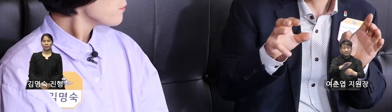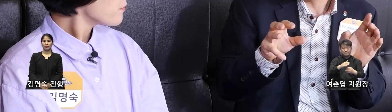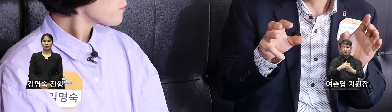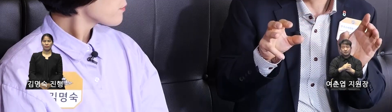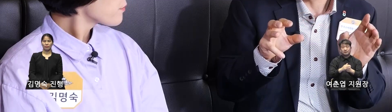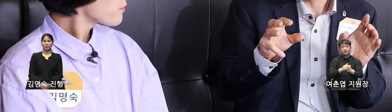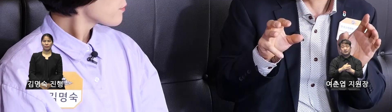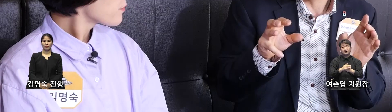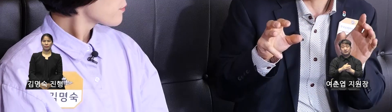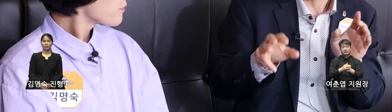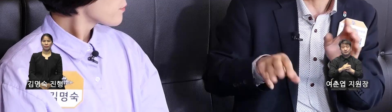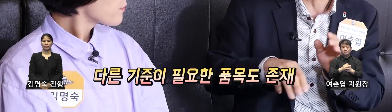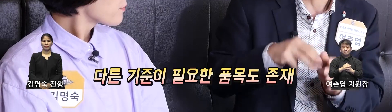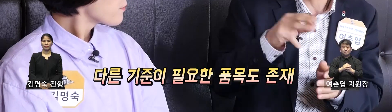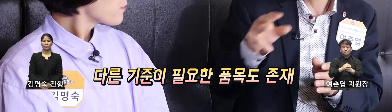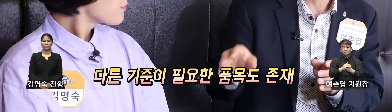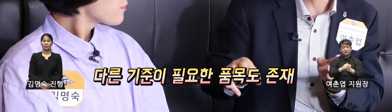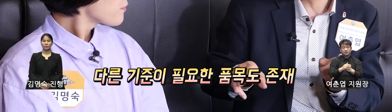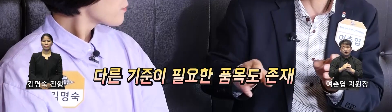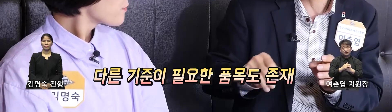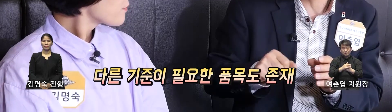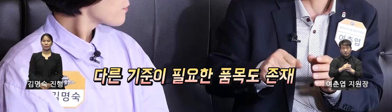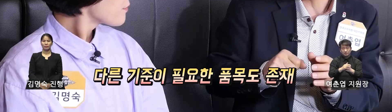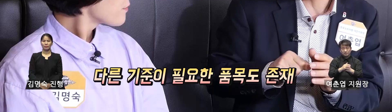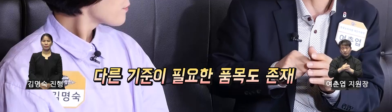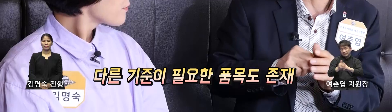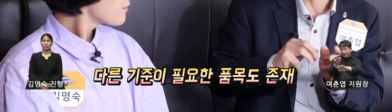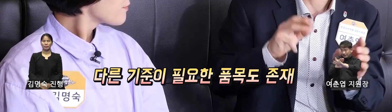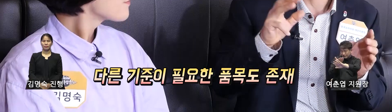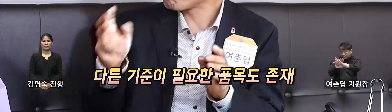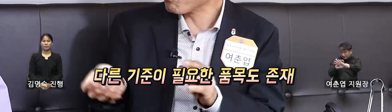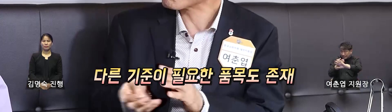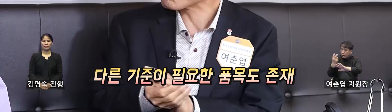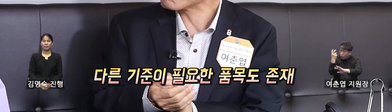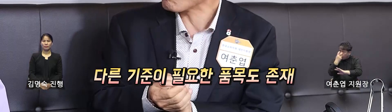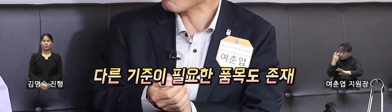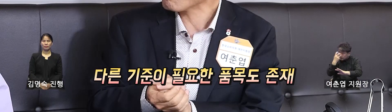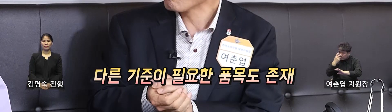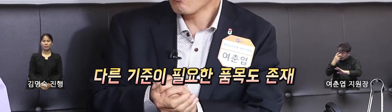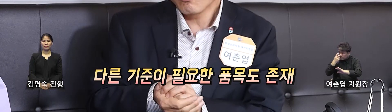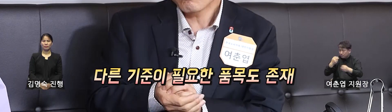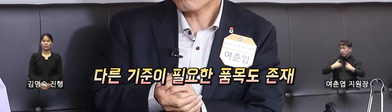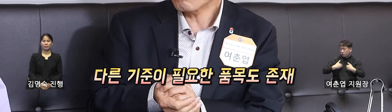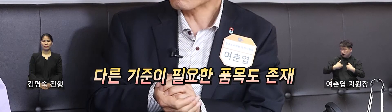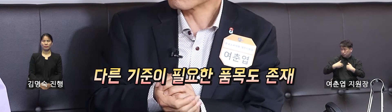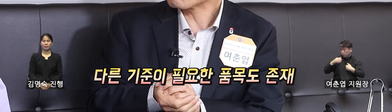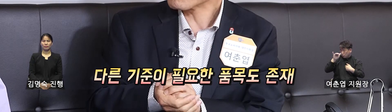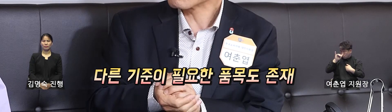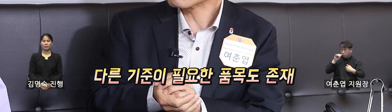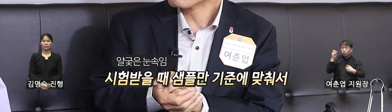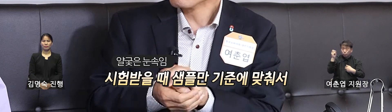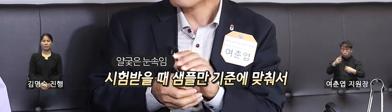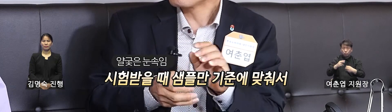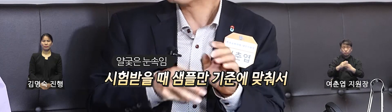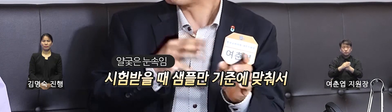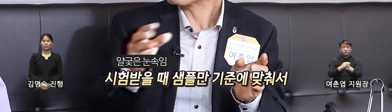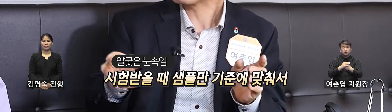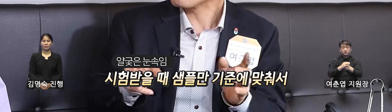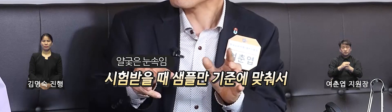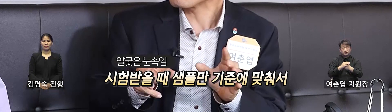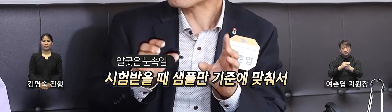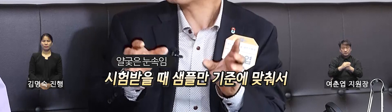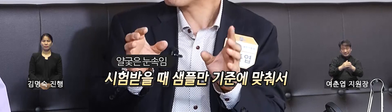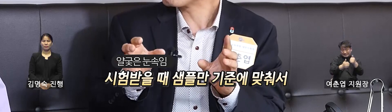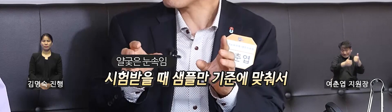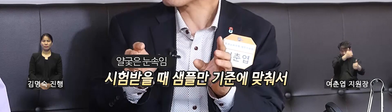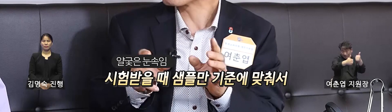그 이게 다른 시험 검사 기준이 필요한 품목도 있고 또 어떤 업자는 시험 받을